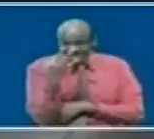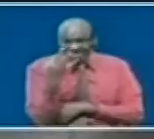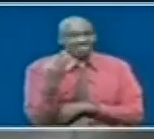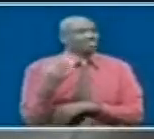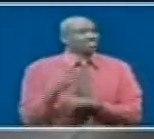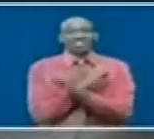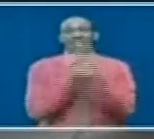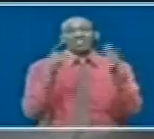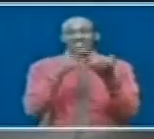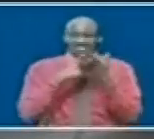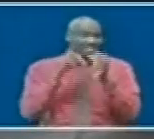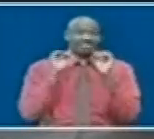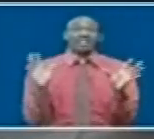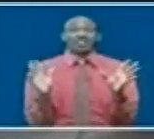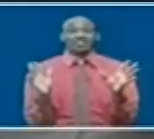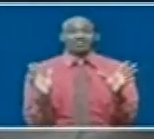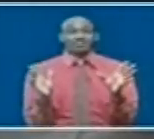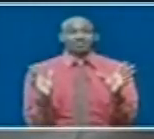us.